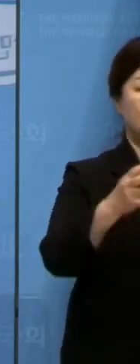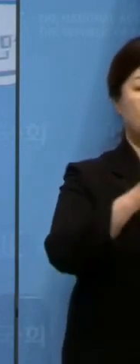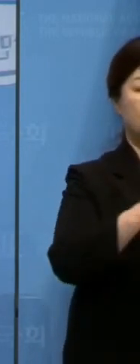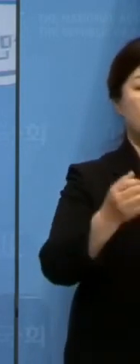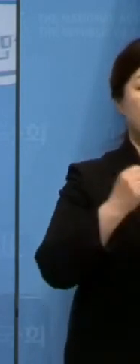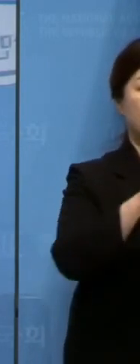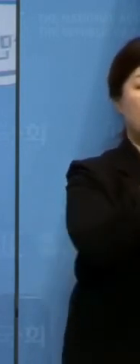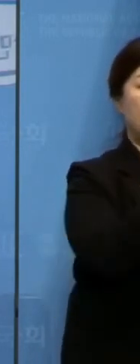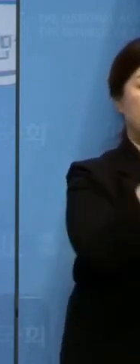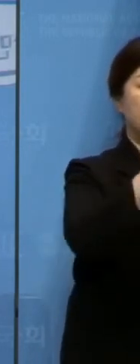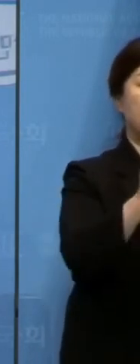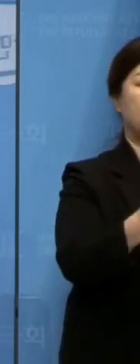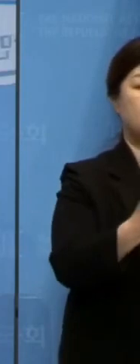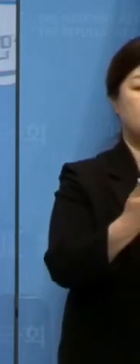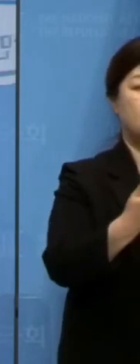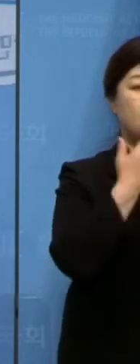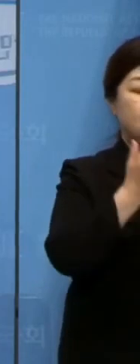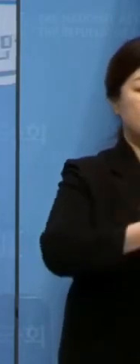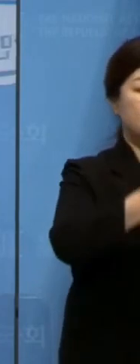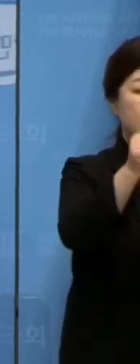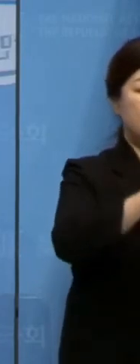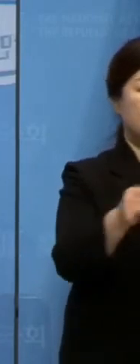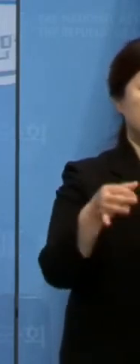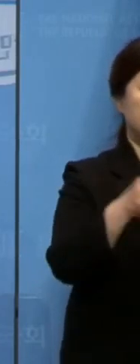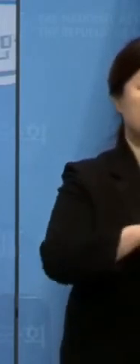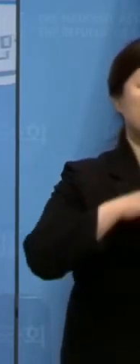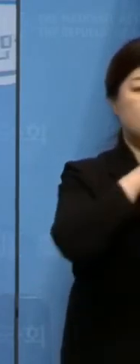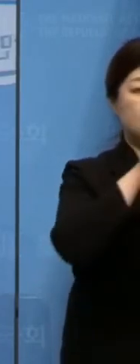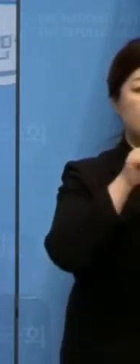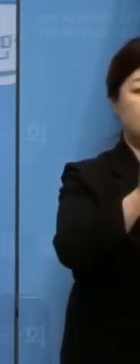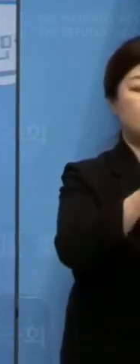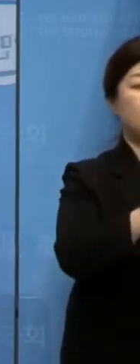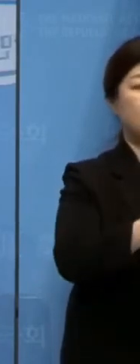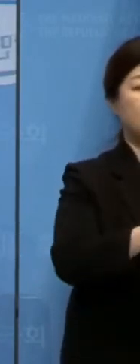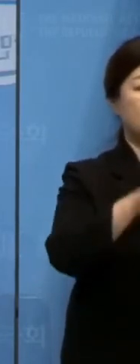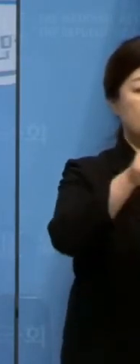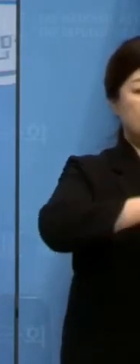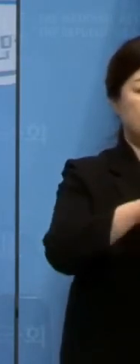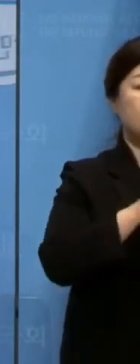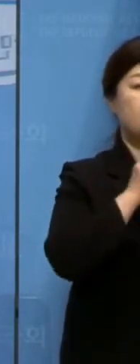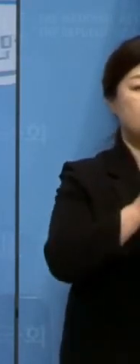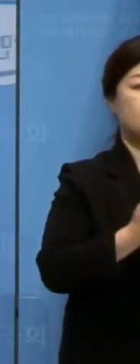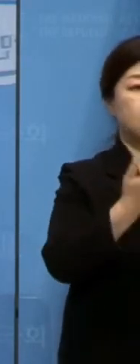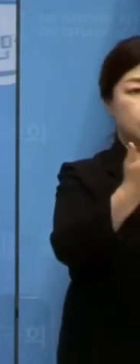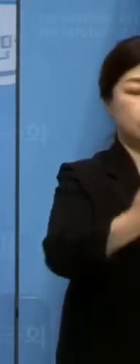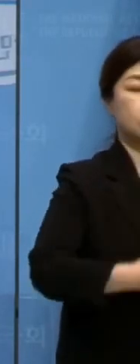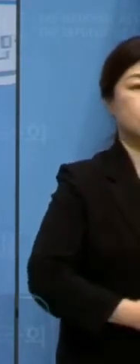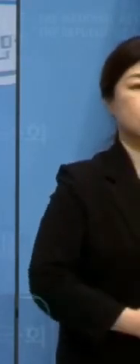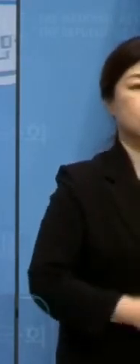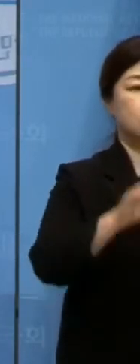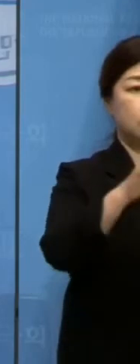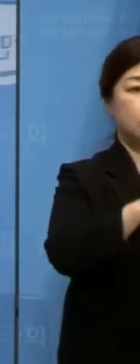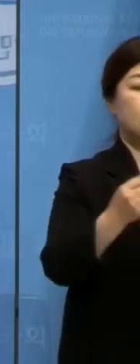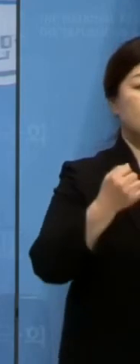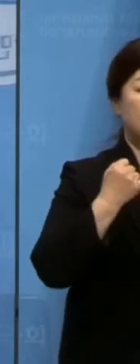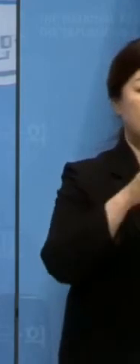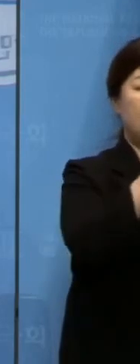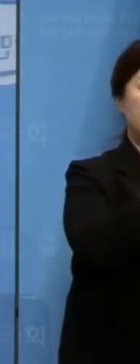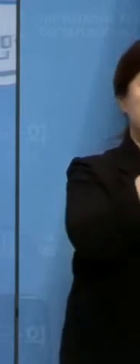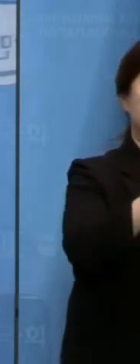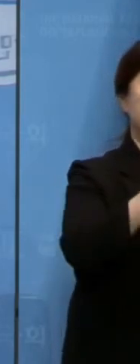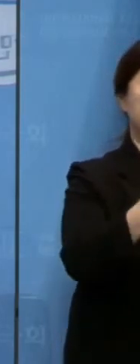국민의힘 오세훈 서울시장 후보 땅 투기 의혹에 관련한 기자회견문을 낭독하겠습니다. 국민의힘